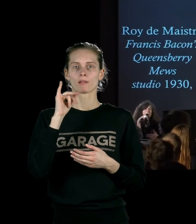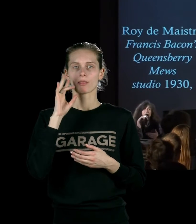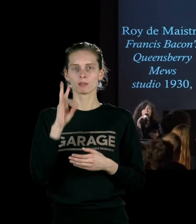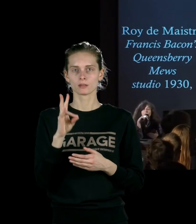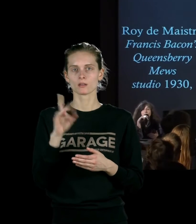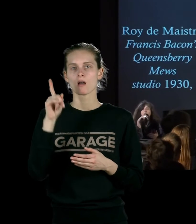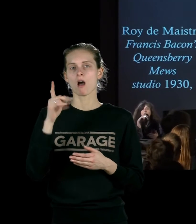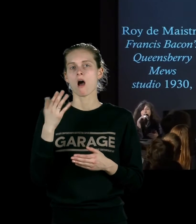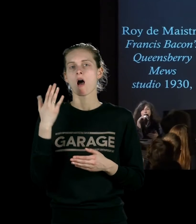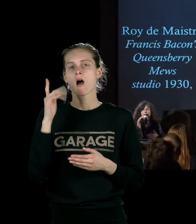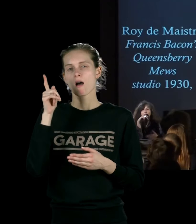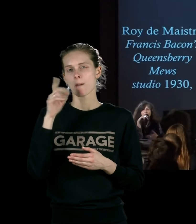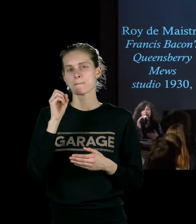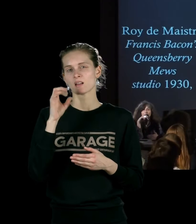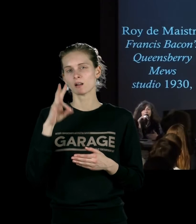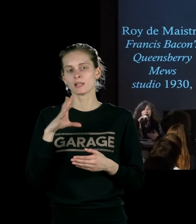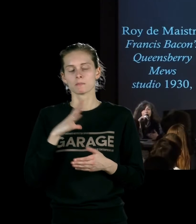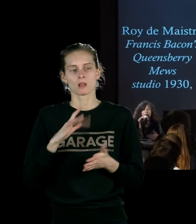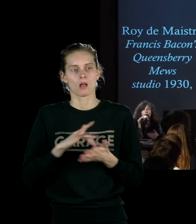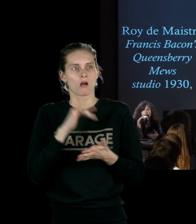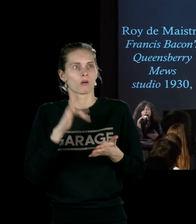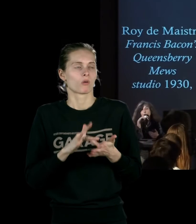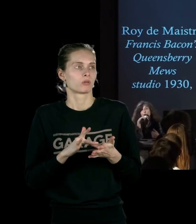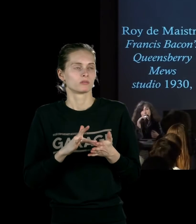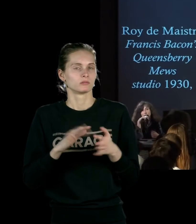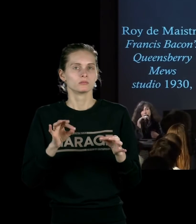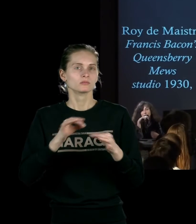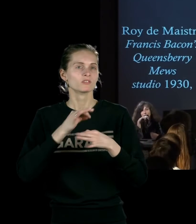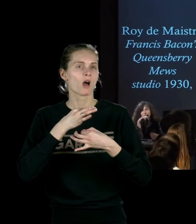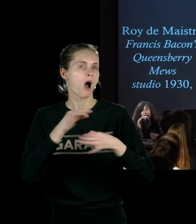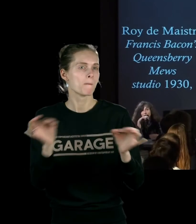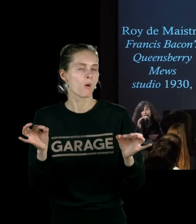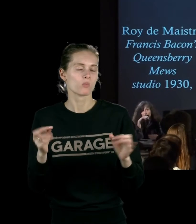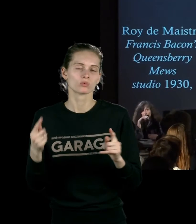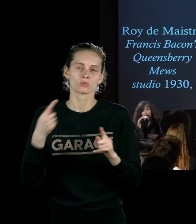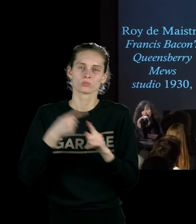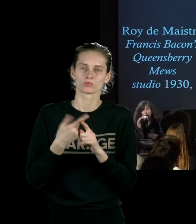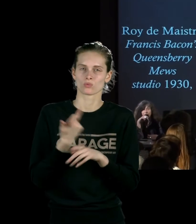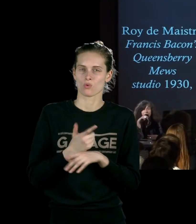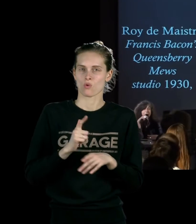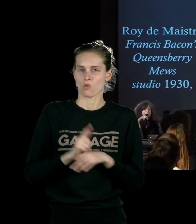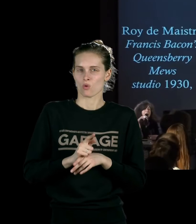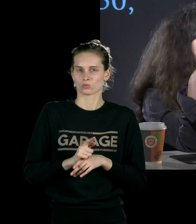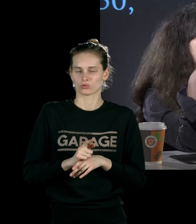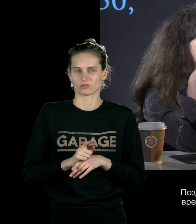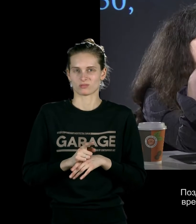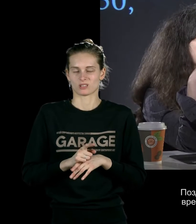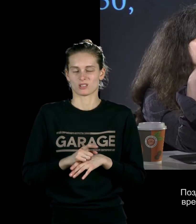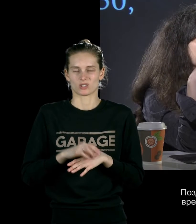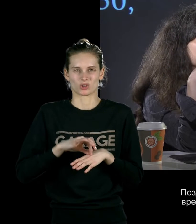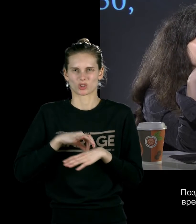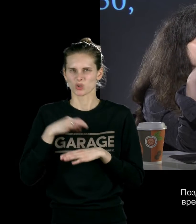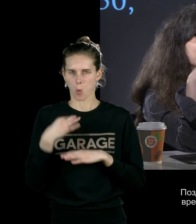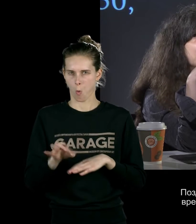городом абсолютного декаданса, городом абсолютно открытым и тоже очень жестоким, как вспоминает сам Фрэнсис Бэкон. Потом